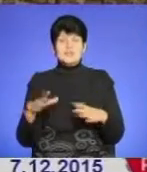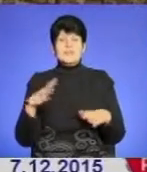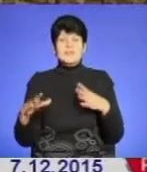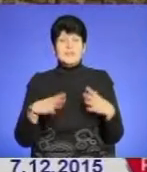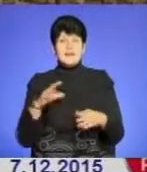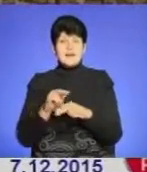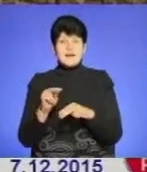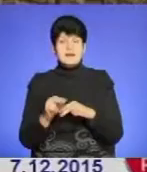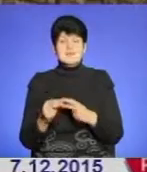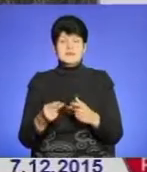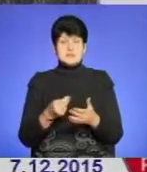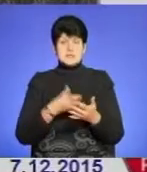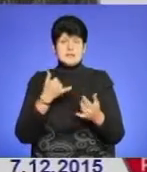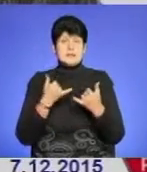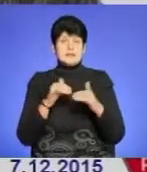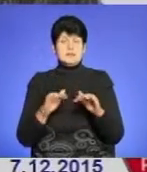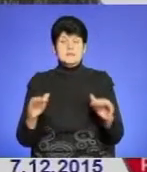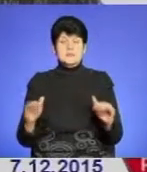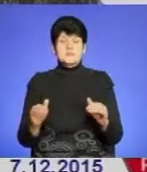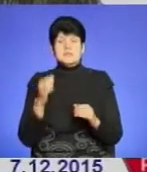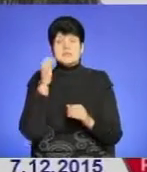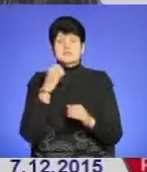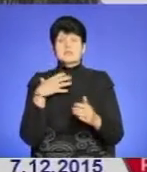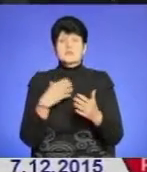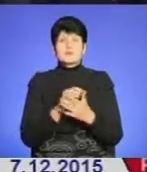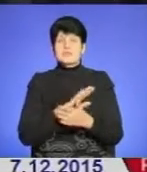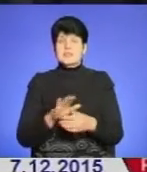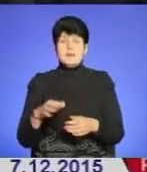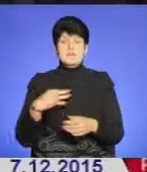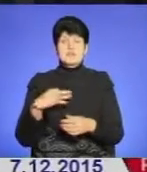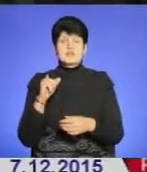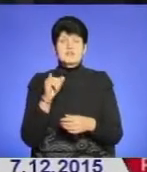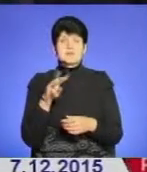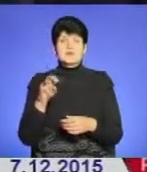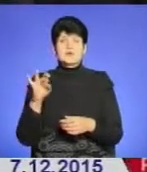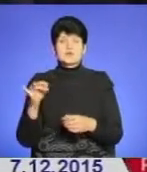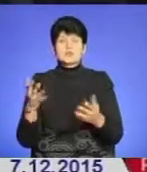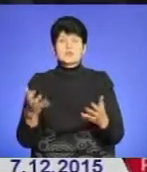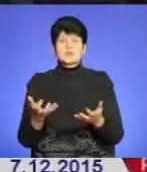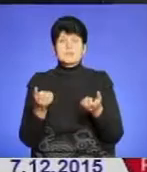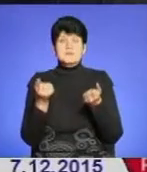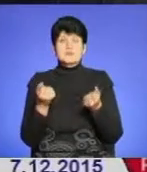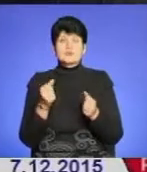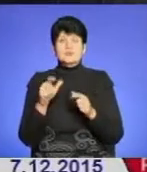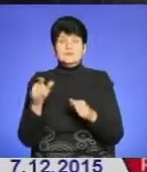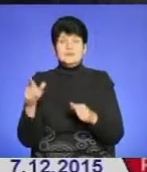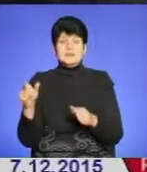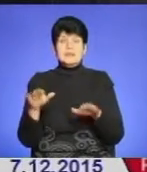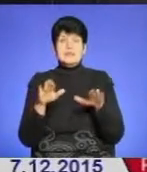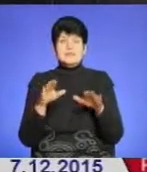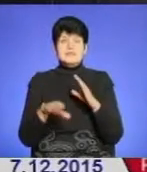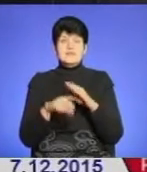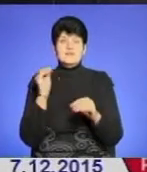тренера, цінна для дітей. Саме завдяки своїй небайдужості Іван Марощук і отримав підтримку односельчан на